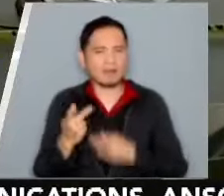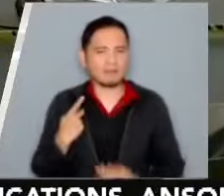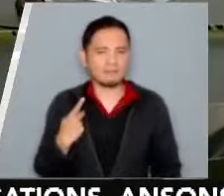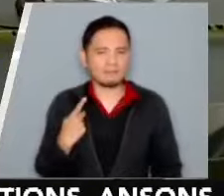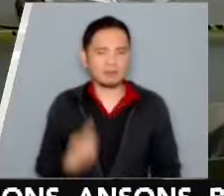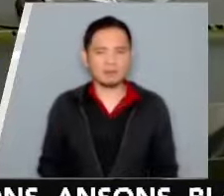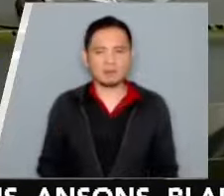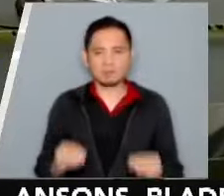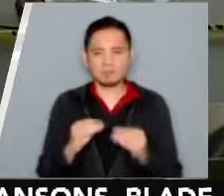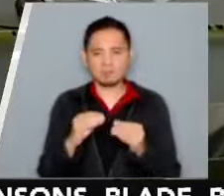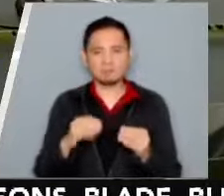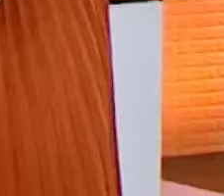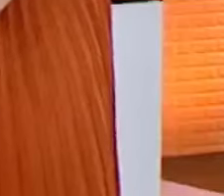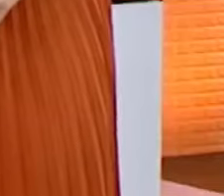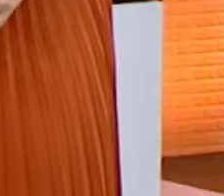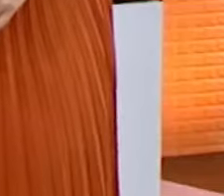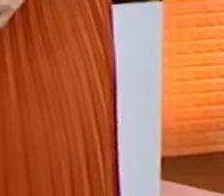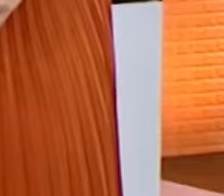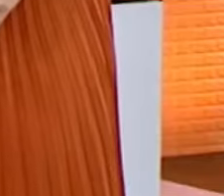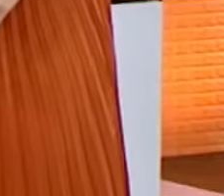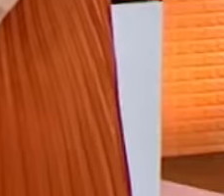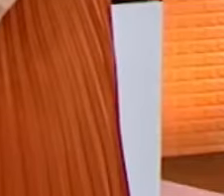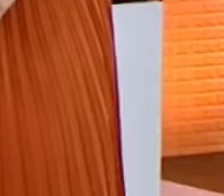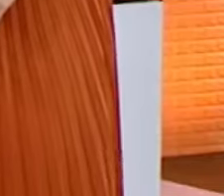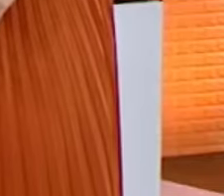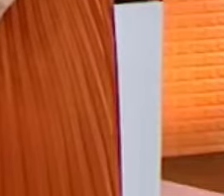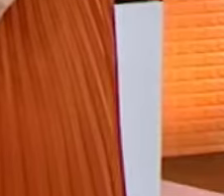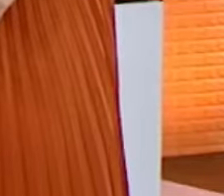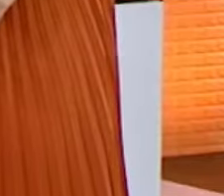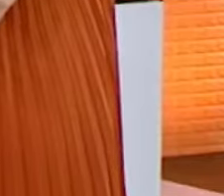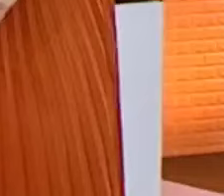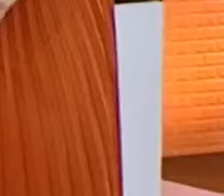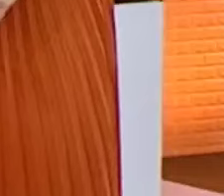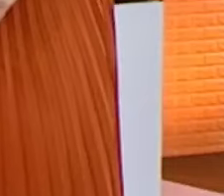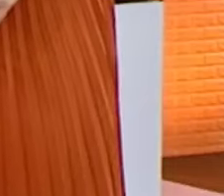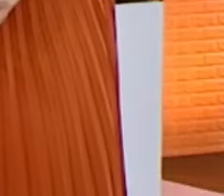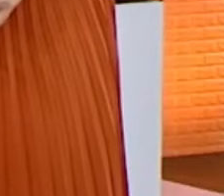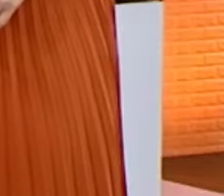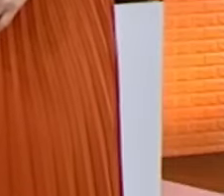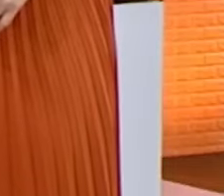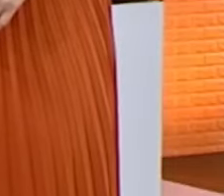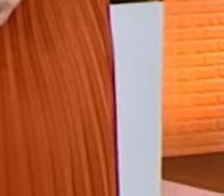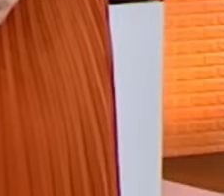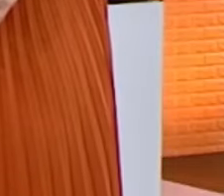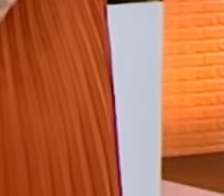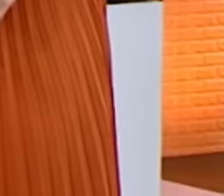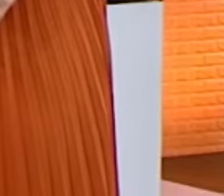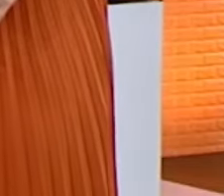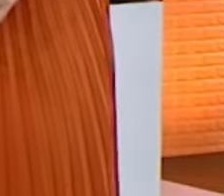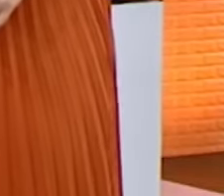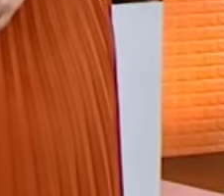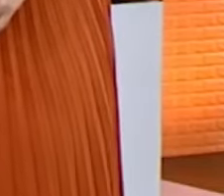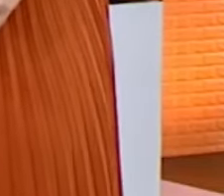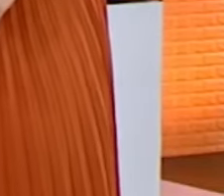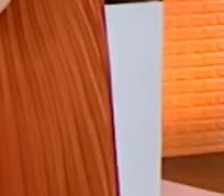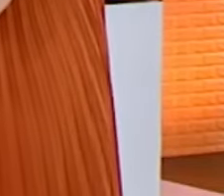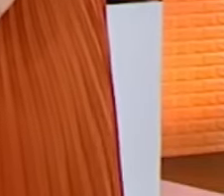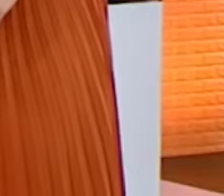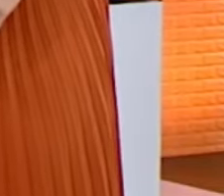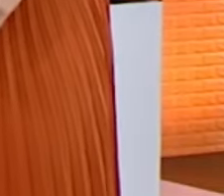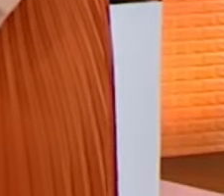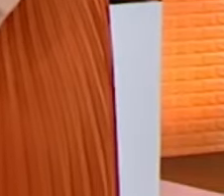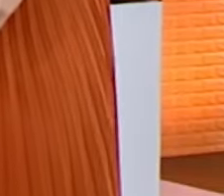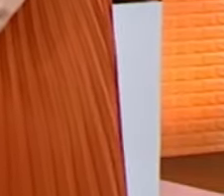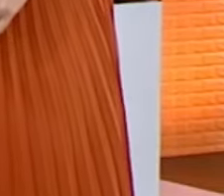sa GMA Integrated News. Mga kapuso, para una ka sa mga balita, mag-subscribe sa GMA Integrated News sa YouTube. Sa mga kapuso